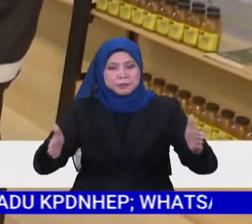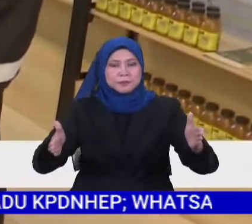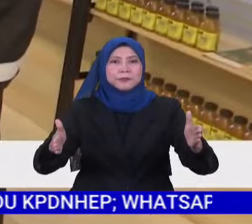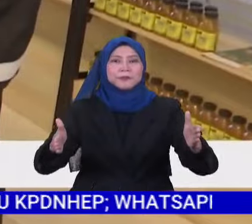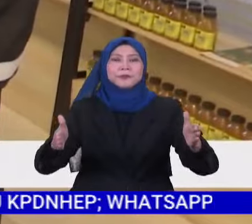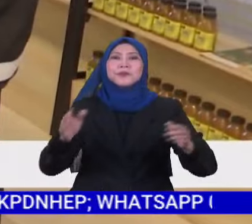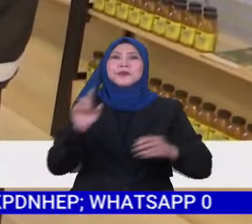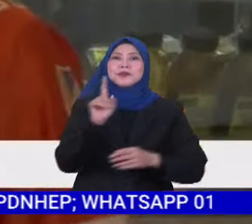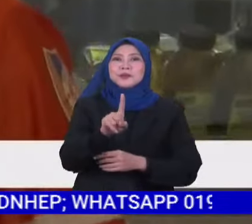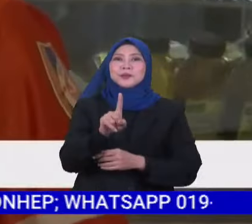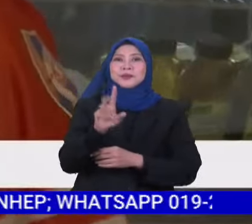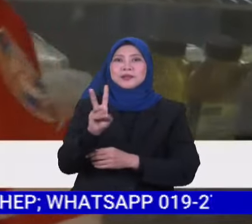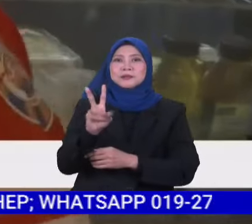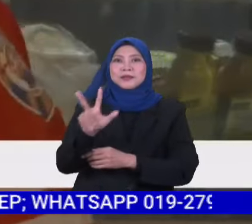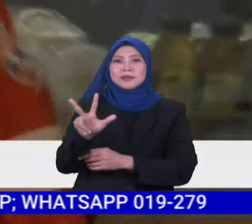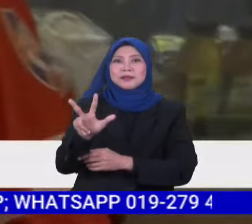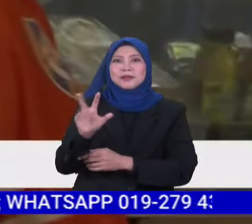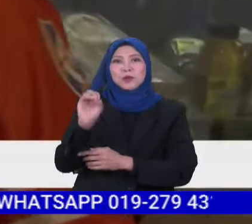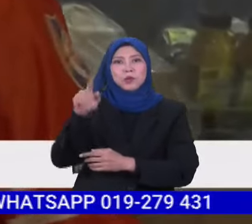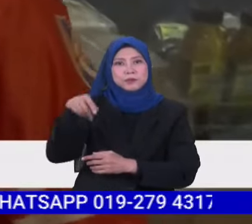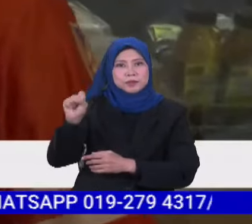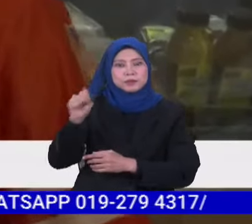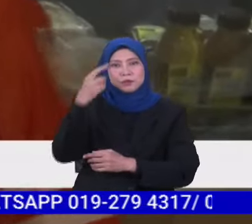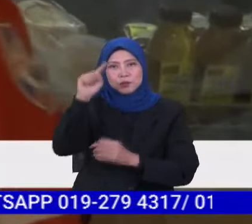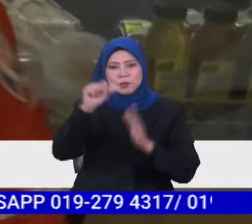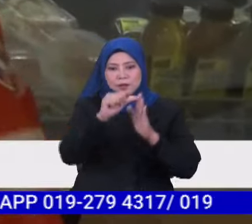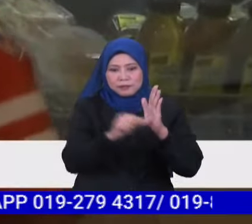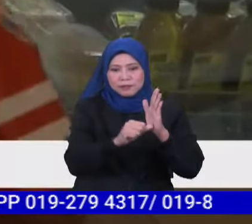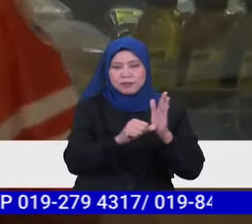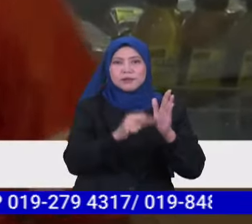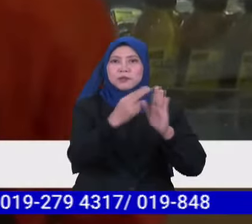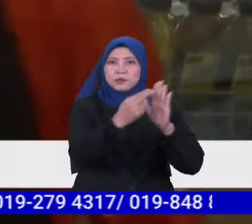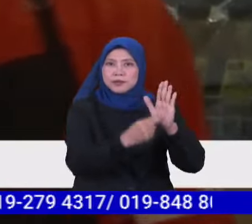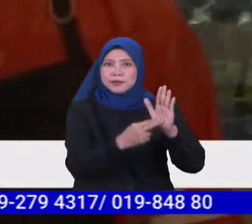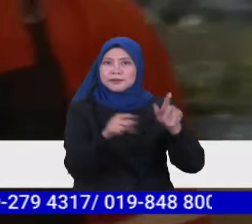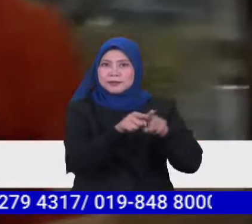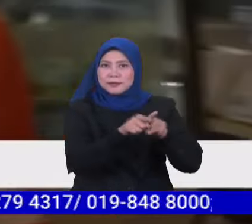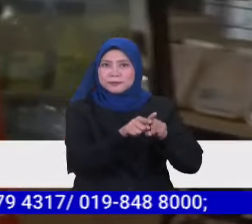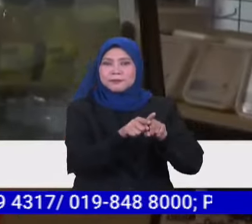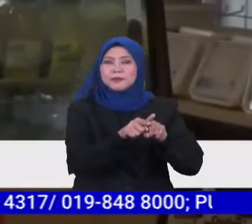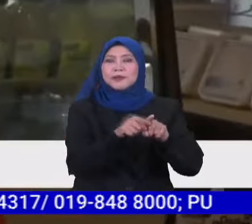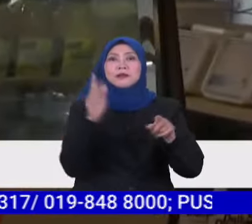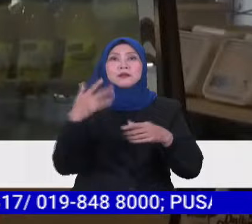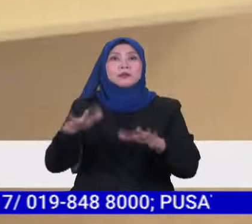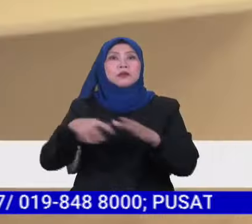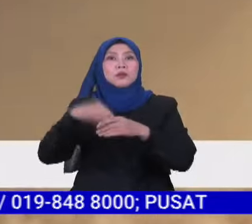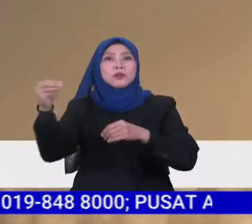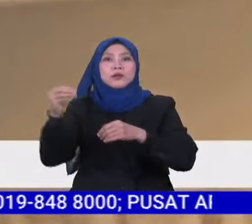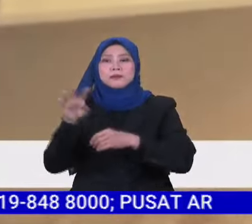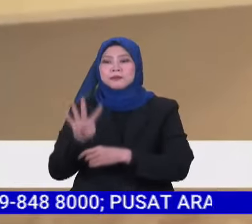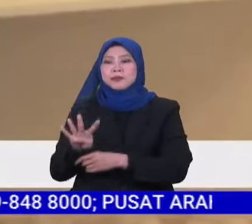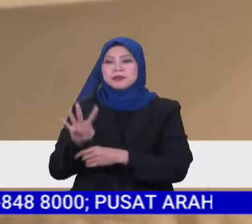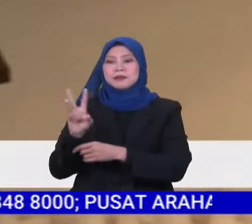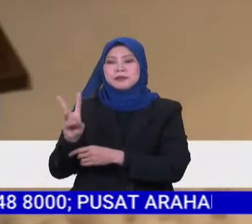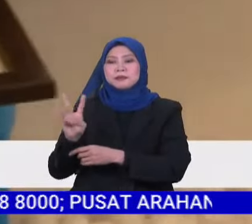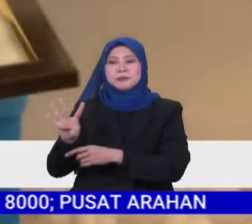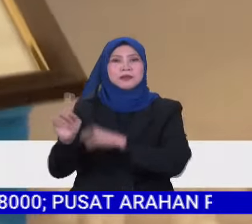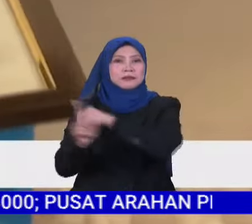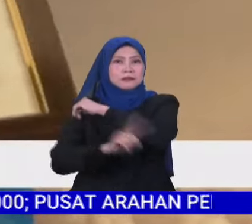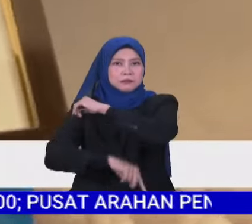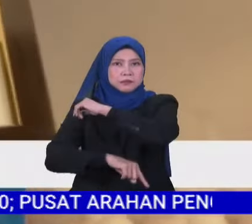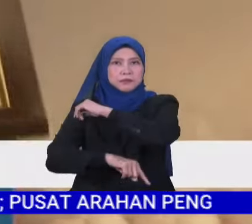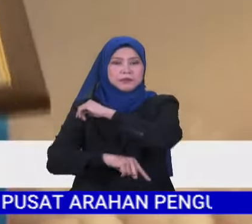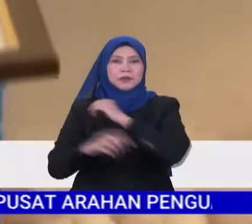sebanyak 163 operasi bagi akta dan peraturan yang sama telah mengeluarkan 464